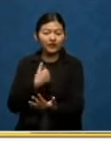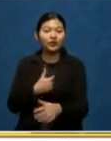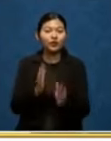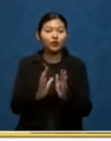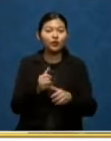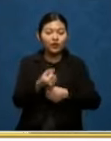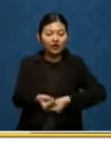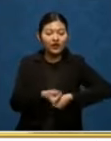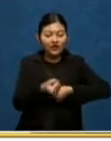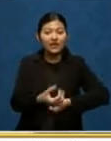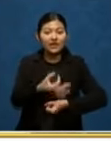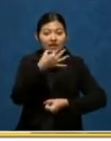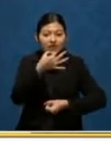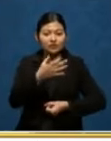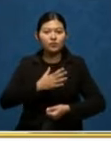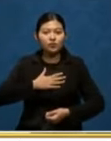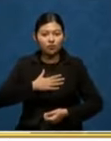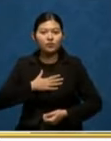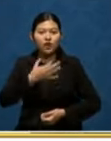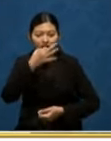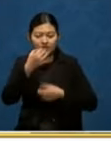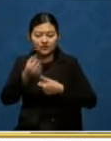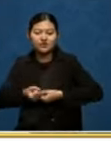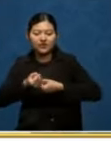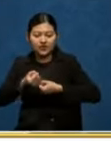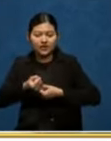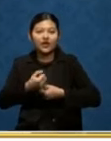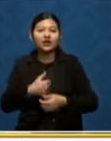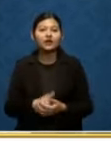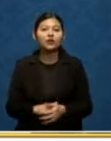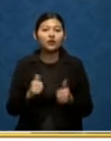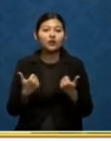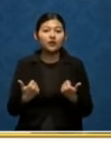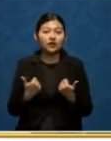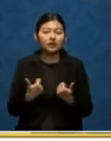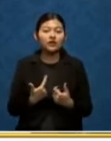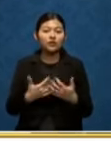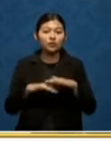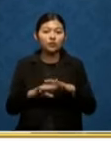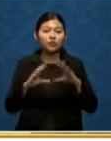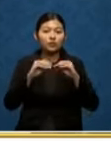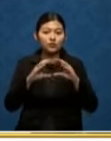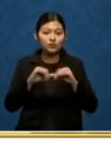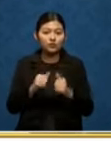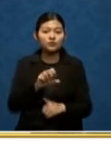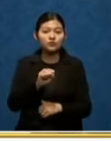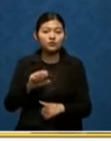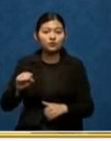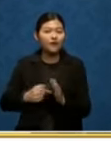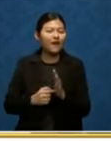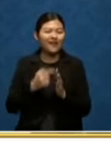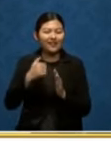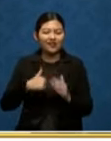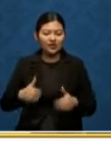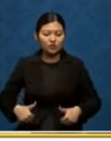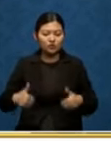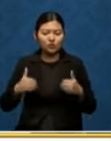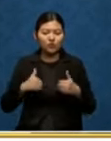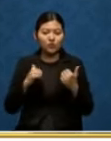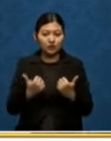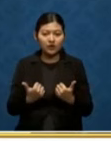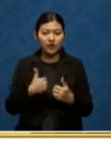ตัวเองด้วยที่เป็นเกษตรกรเพราะฉะนั้นแล้ววันนี้ผมเข้ามาที่สบายแห่งนี้เป็นครั้งแรกในชีวิตผมในฐานะ